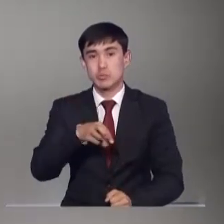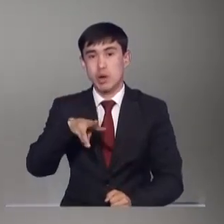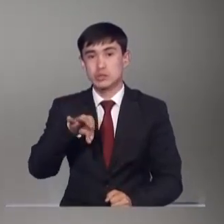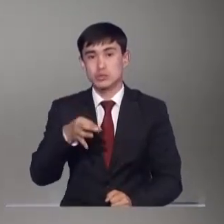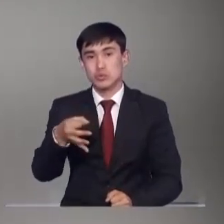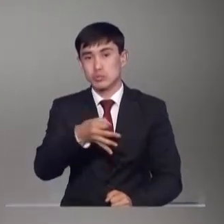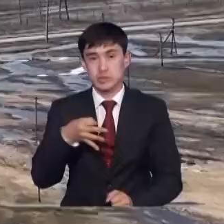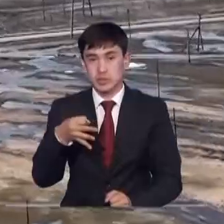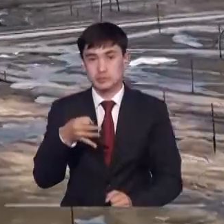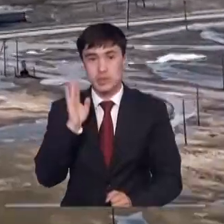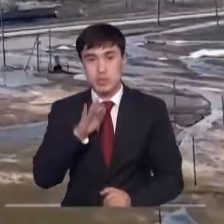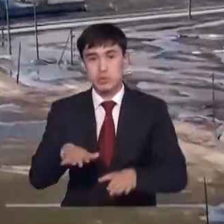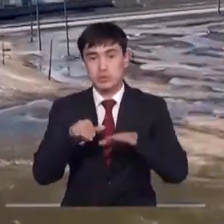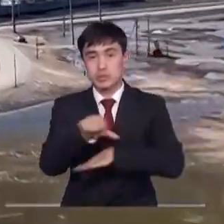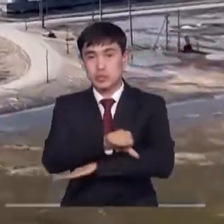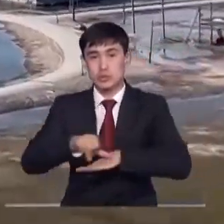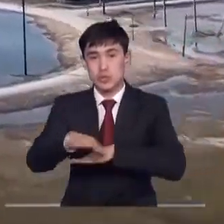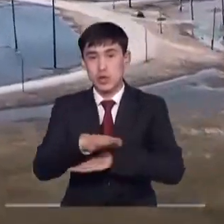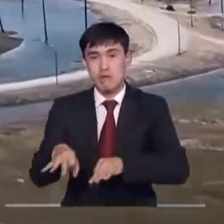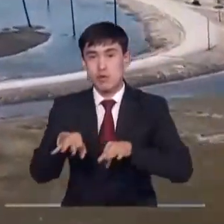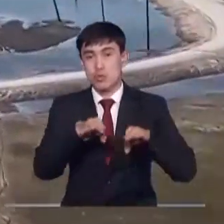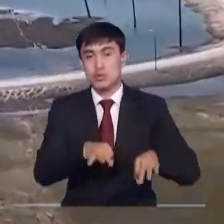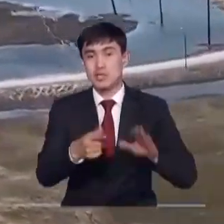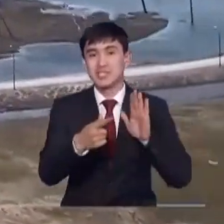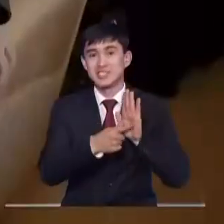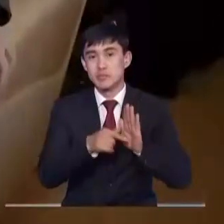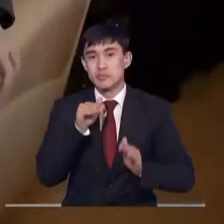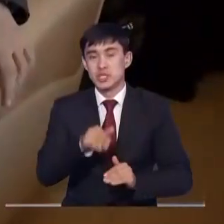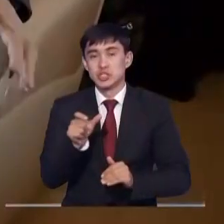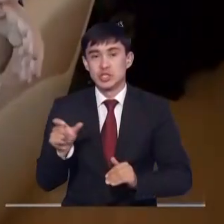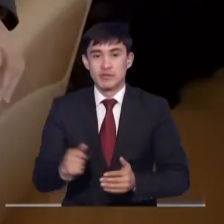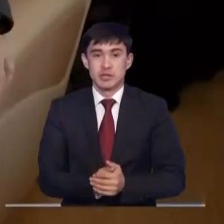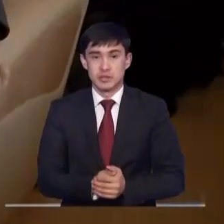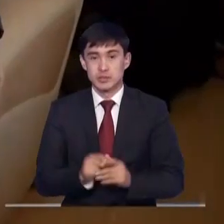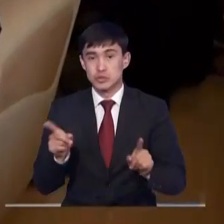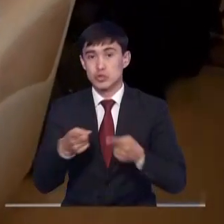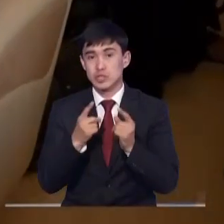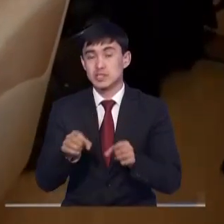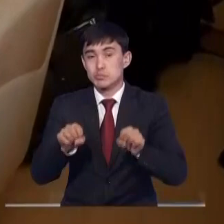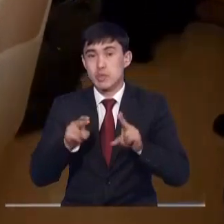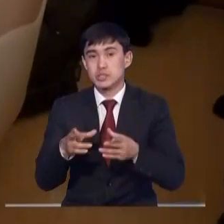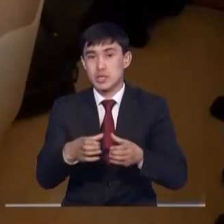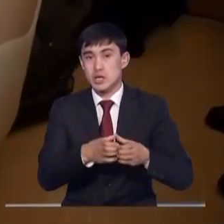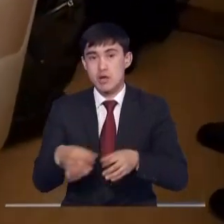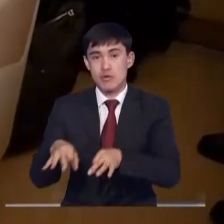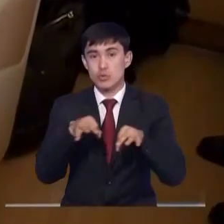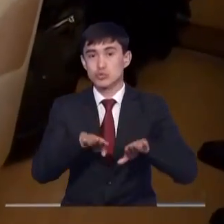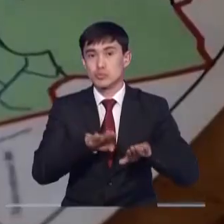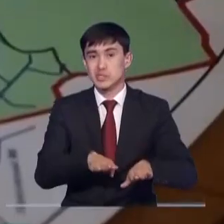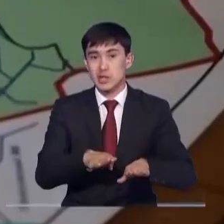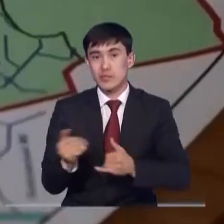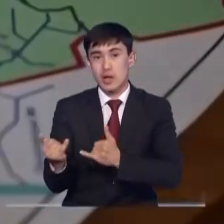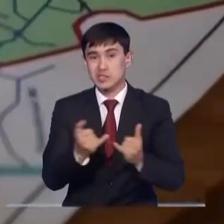Мангистауской областей с подтопленных территорий эвакуировано около 7.000 жителей созданы оперативно эвакуационные